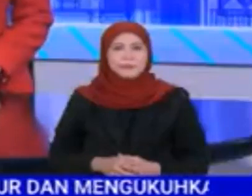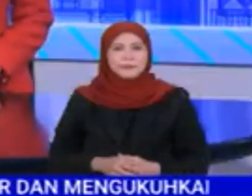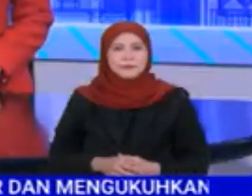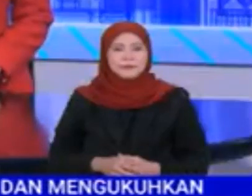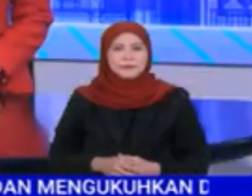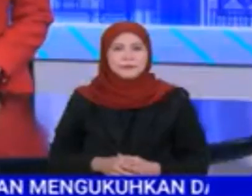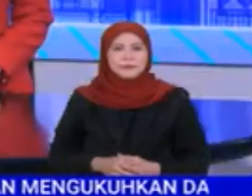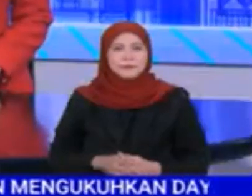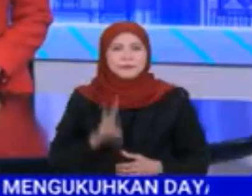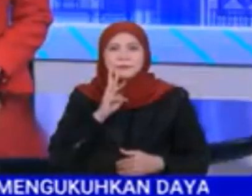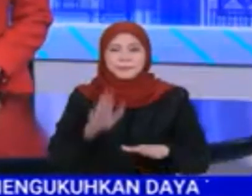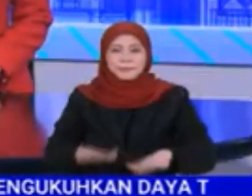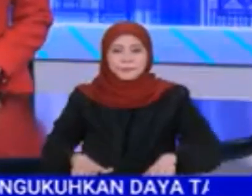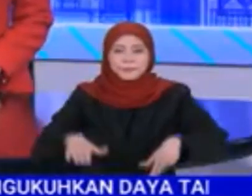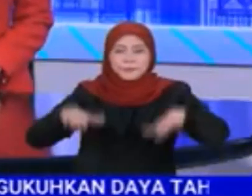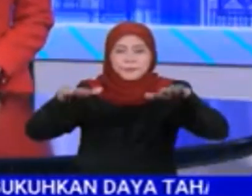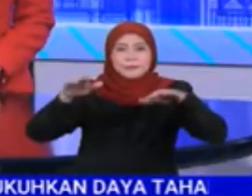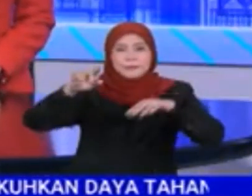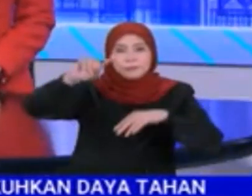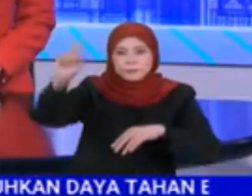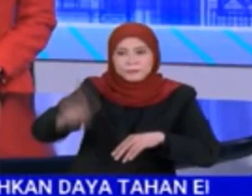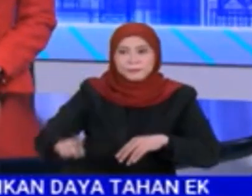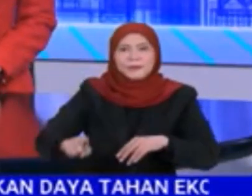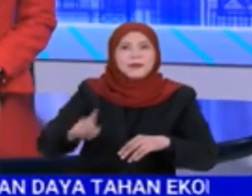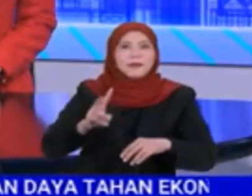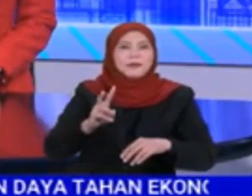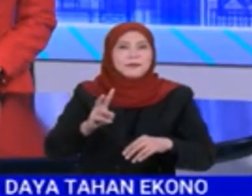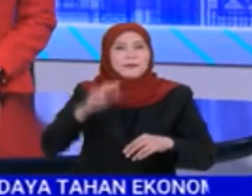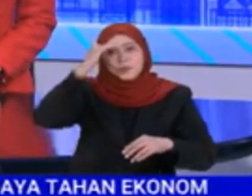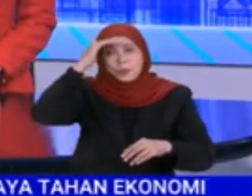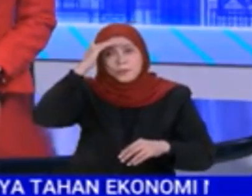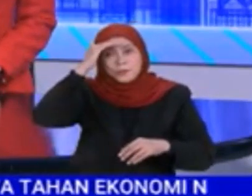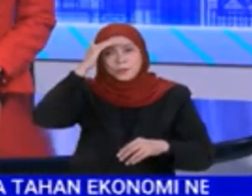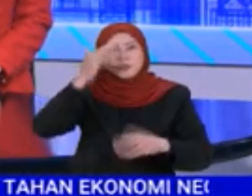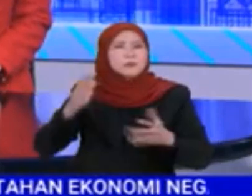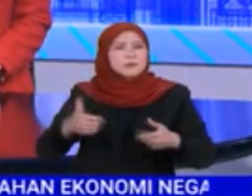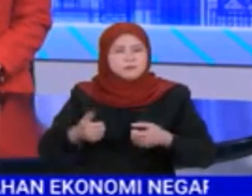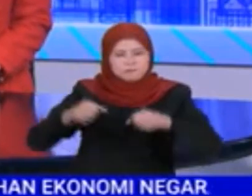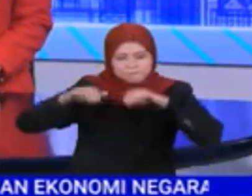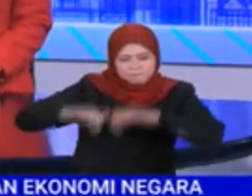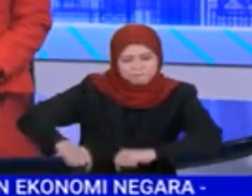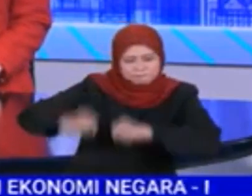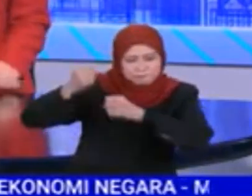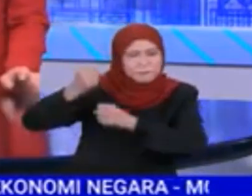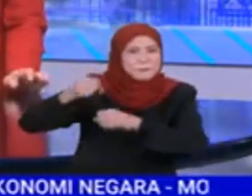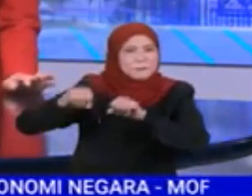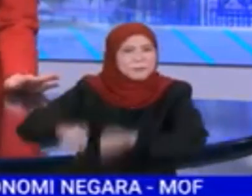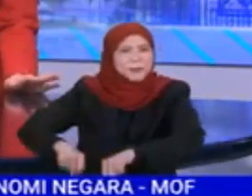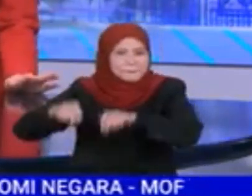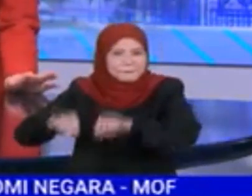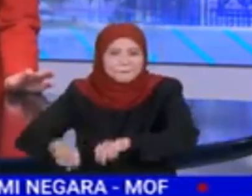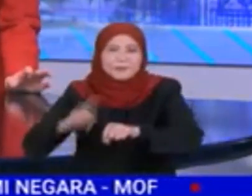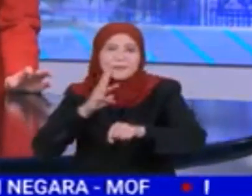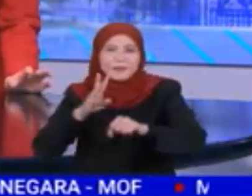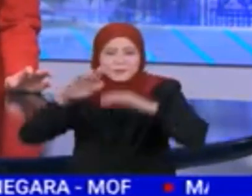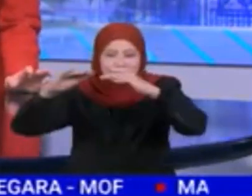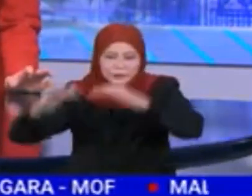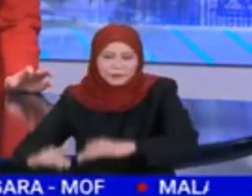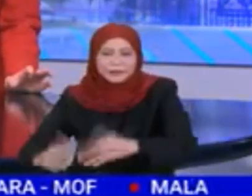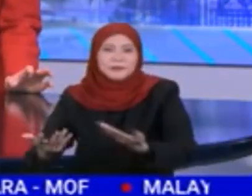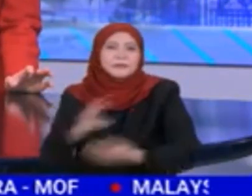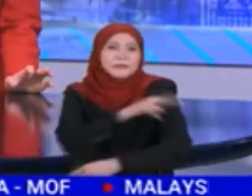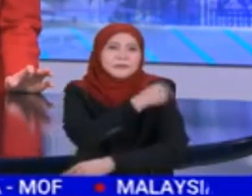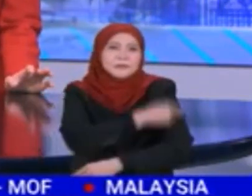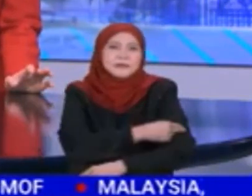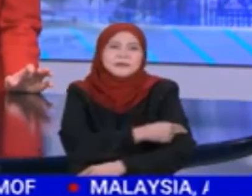Baik, ini pula susulan banjir kilat di Johor Bahru bagi mengalihkan air keluar kerja pengepaman dari sekitar kawasan bangunan Persekutuan dan